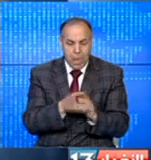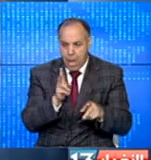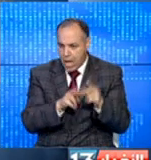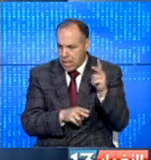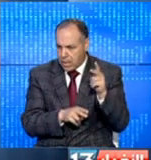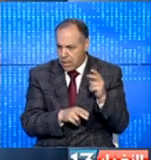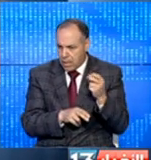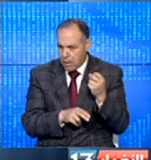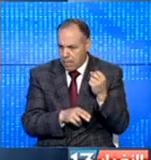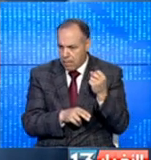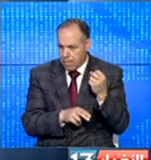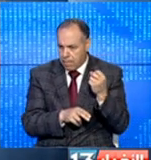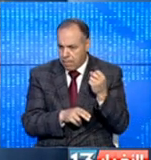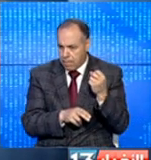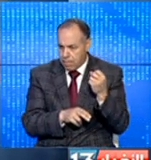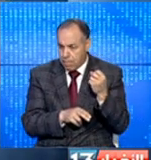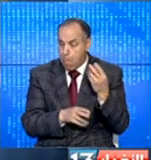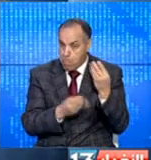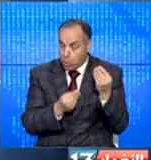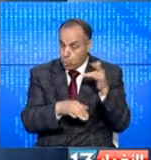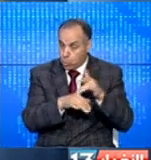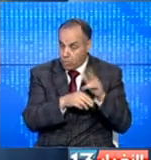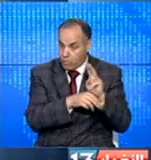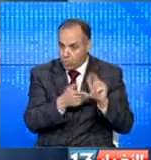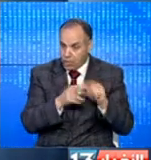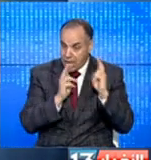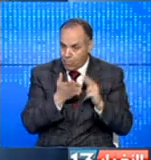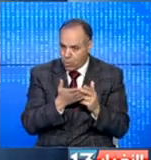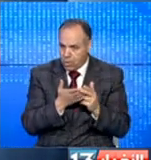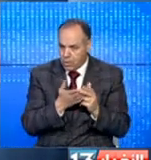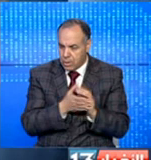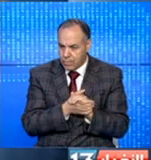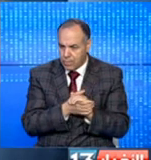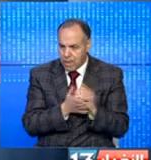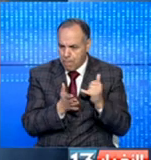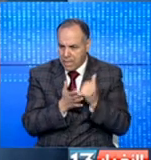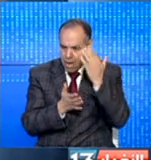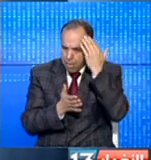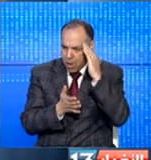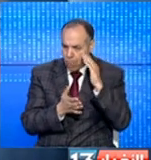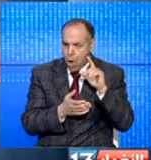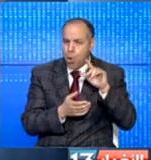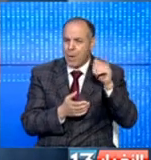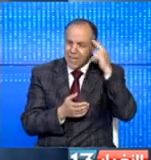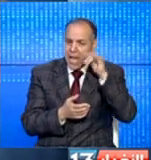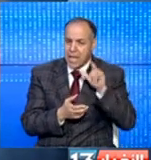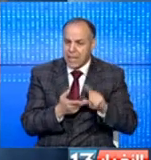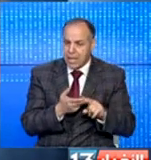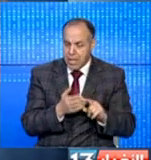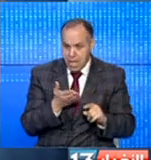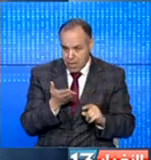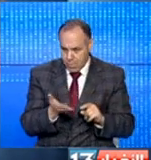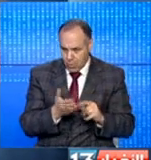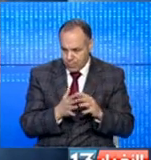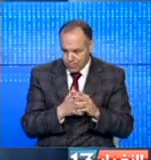من 280 حاله، منهم 211 في شمال لومبارديه، مقاطعه لومبارديه، وحتى